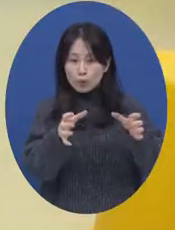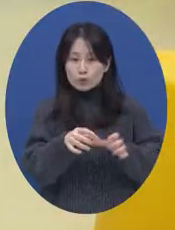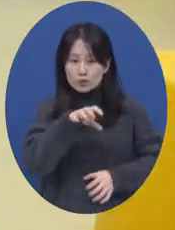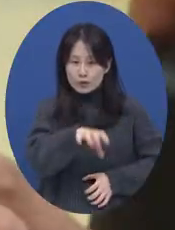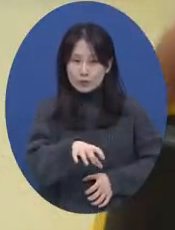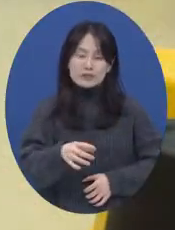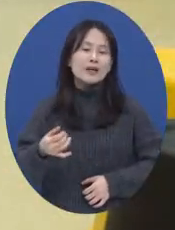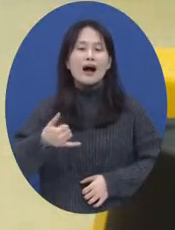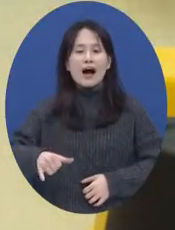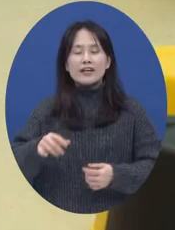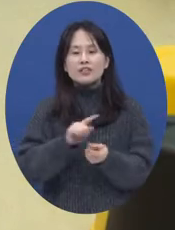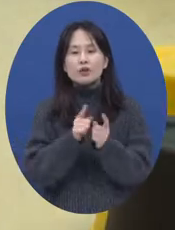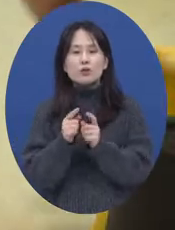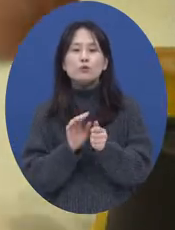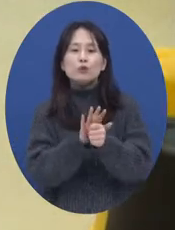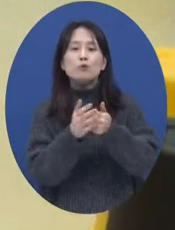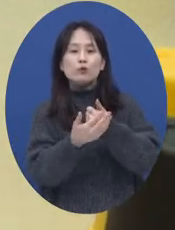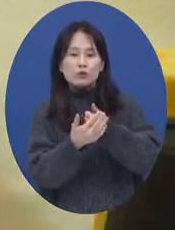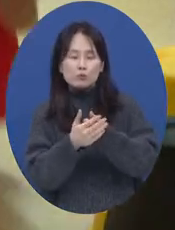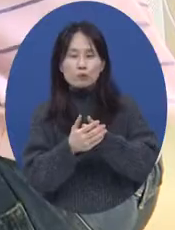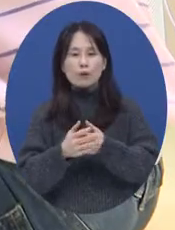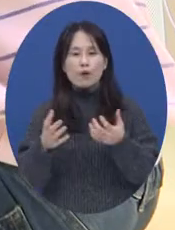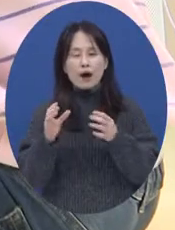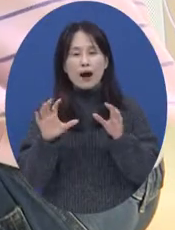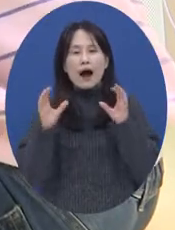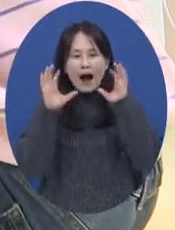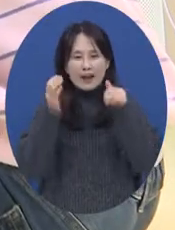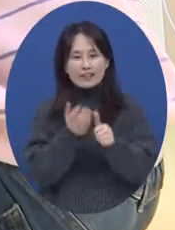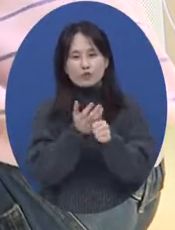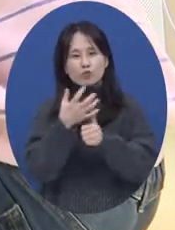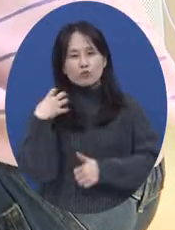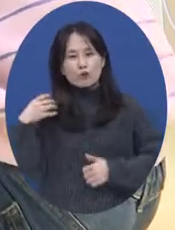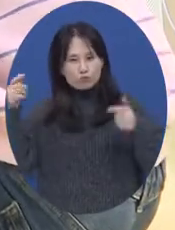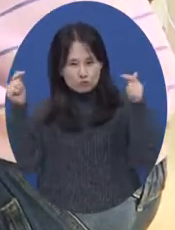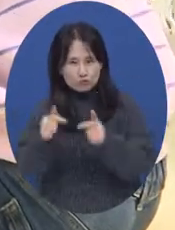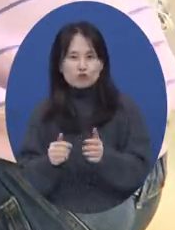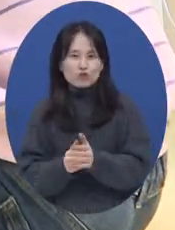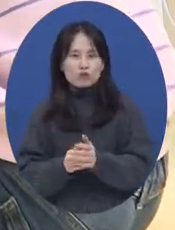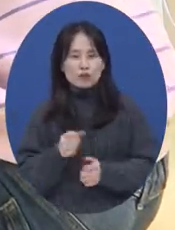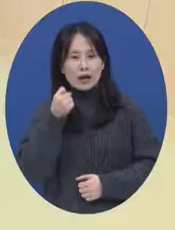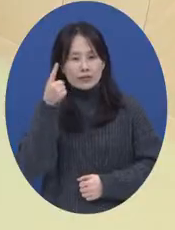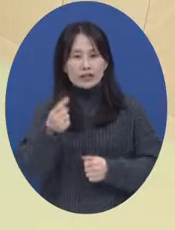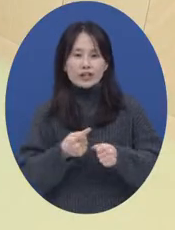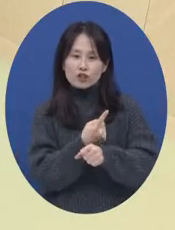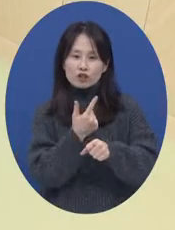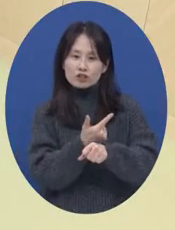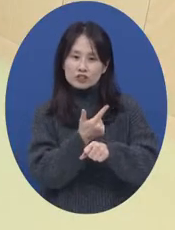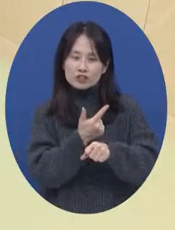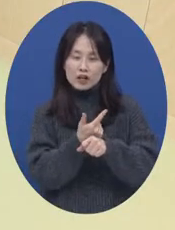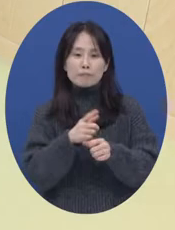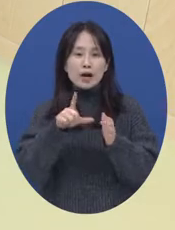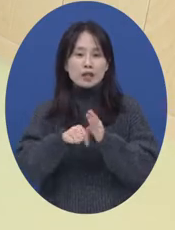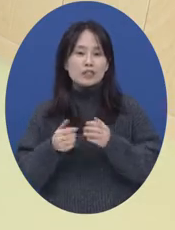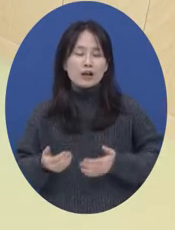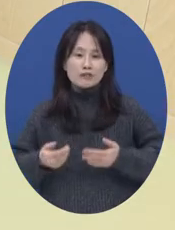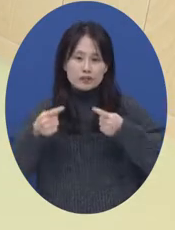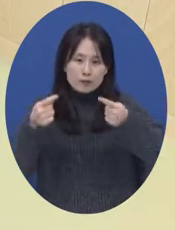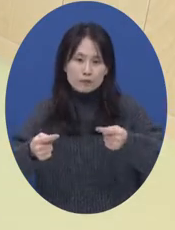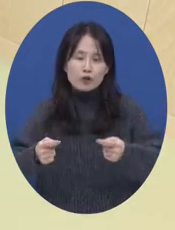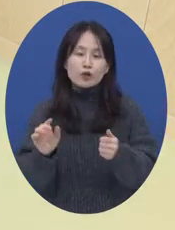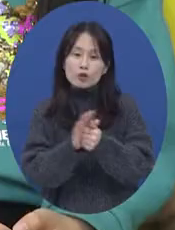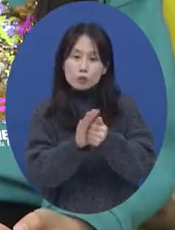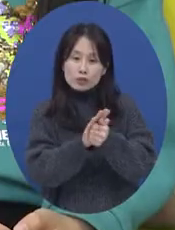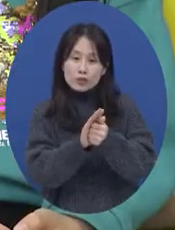자녀를 서로 돌봐주며 육아 부담을 덜었습니다 한달에 6시간 만 짬을 내서 돌본 봉사를 하면